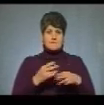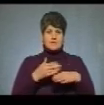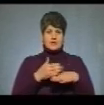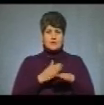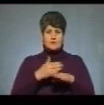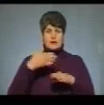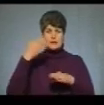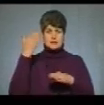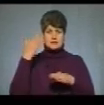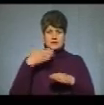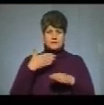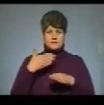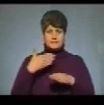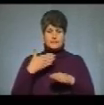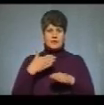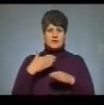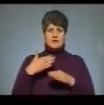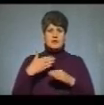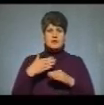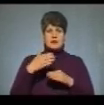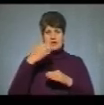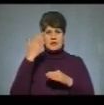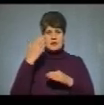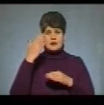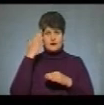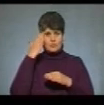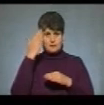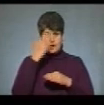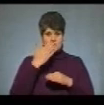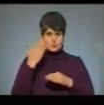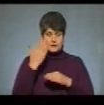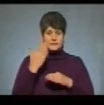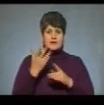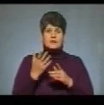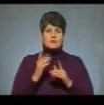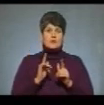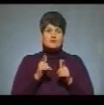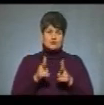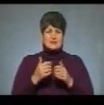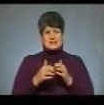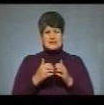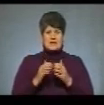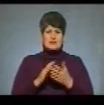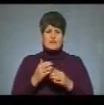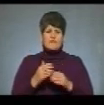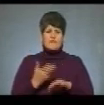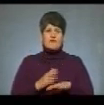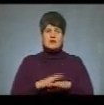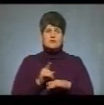передньої стінки лівої лобної пазухи. На поступленні стан був у середній важкості. Йому була проведена